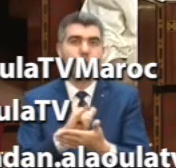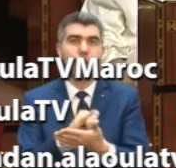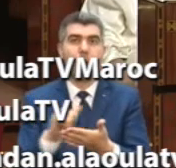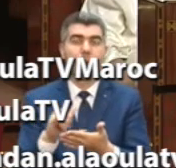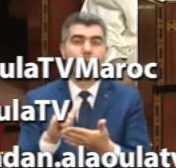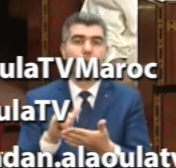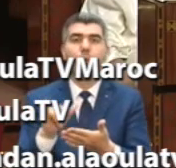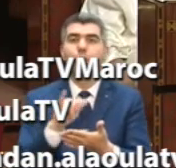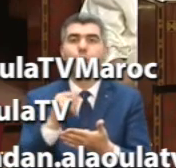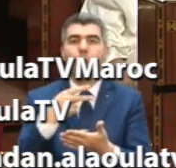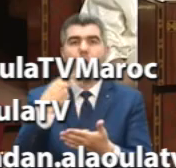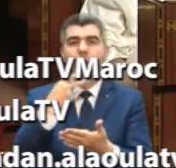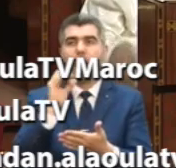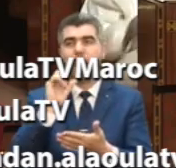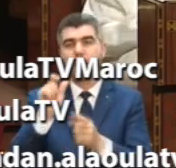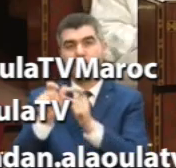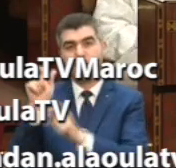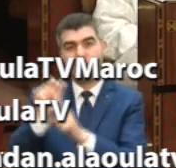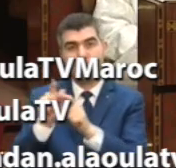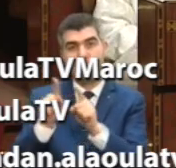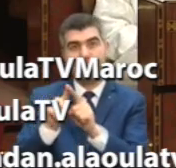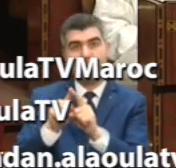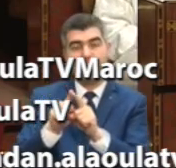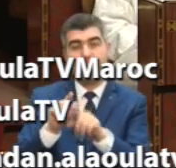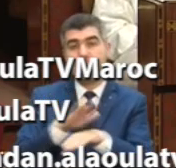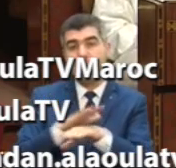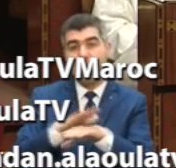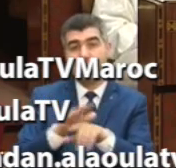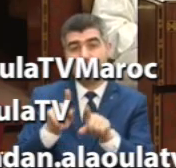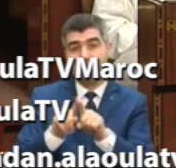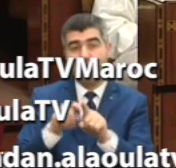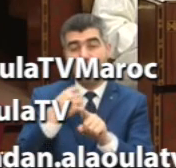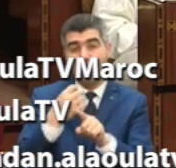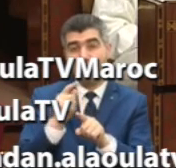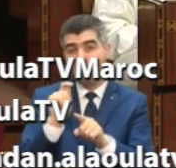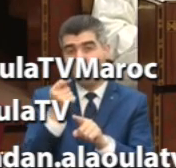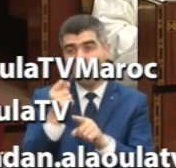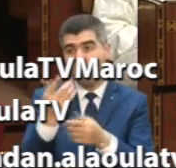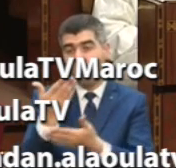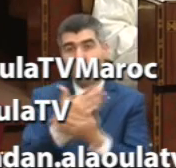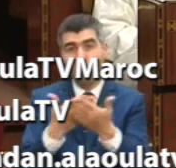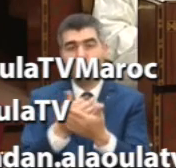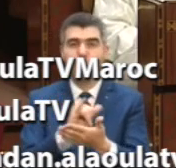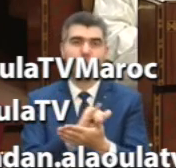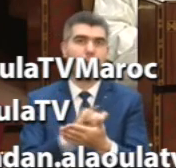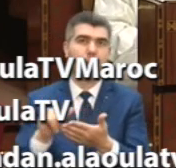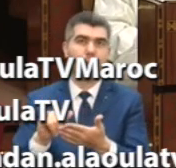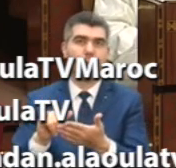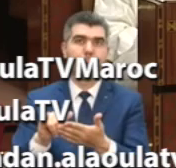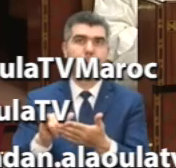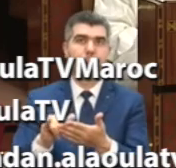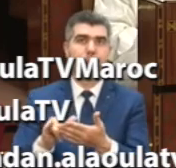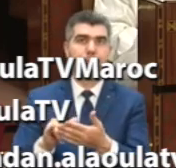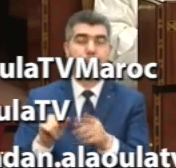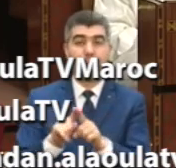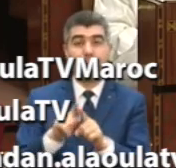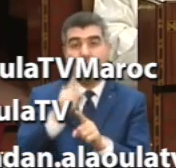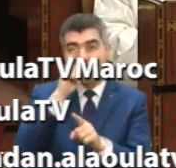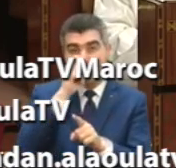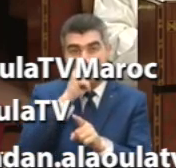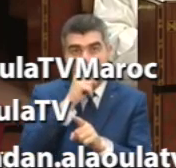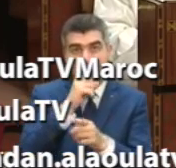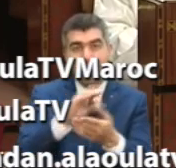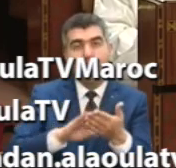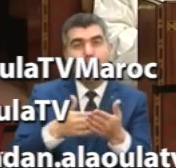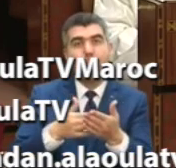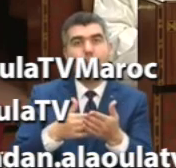نقولوا للمغاربه؟ باغي نقول لهم بان السياسيين ولاو دراري صغار، اسمحوا لي، لن ننساق في هذه المسارات هذه لانها مسارات مكلفه كافه